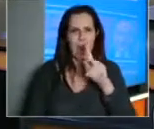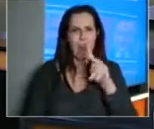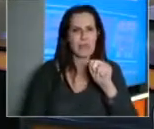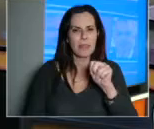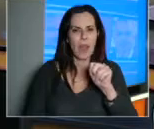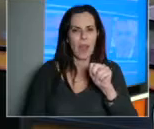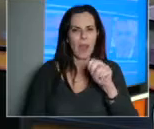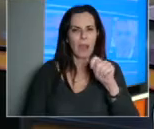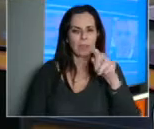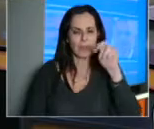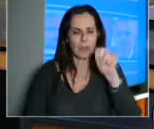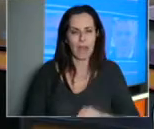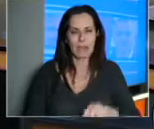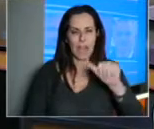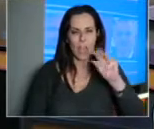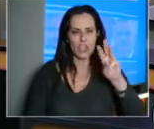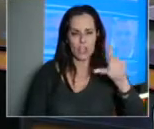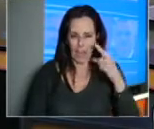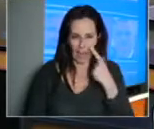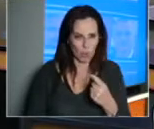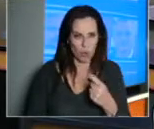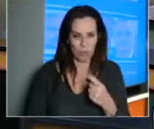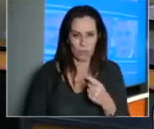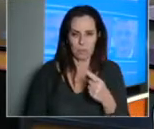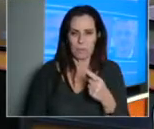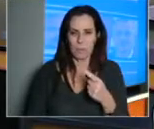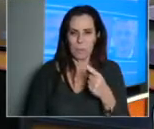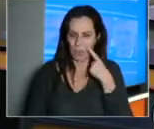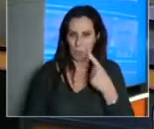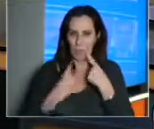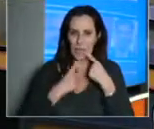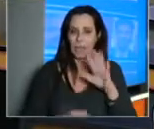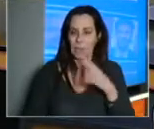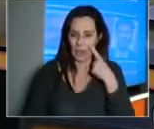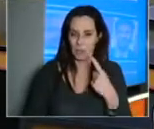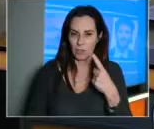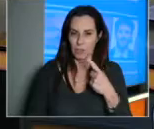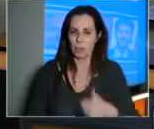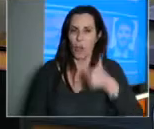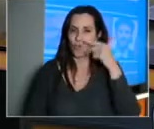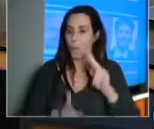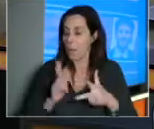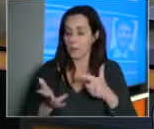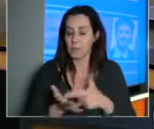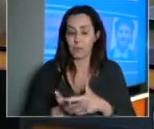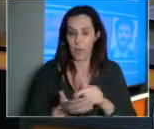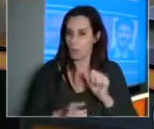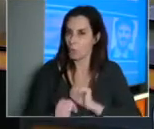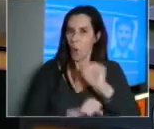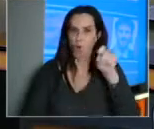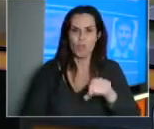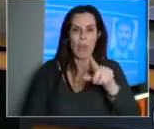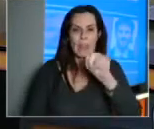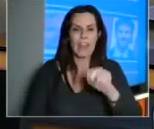באמת גם סוג של מעורר איזשהו סוג של התנגדות. ראינו אותו במסע ומתן הזה, ראינו גם את תמר זנדברג כבר שמוכל על